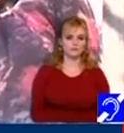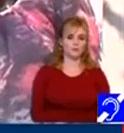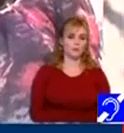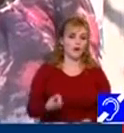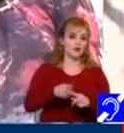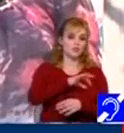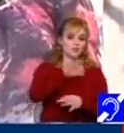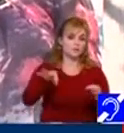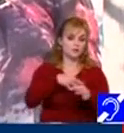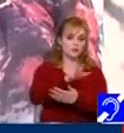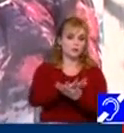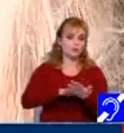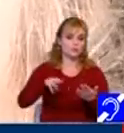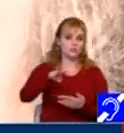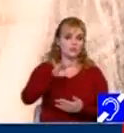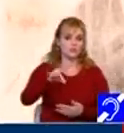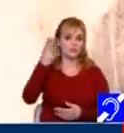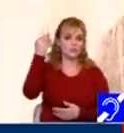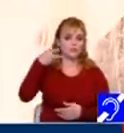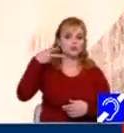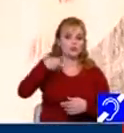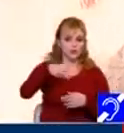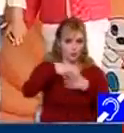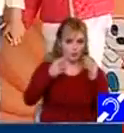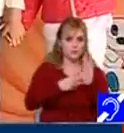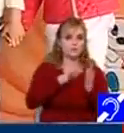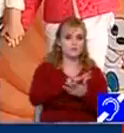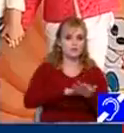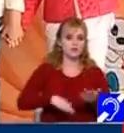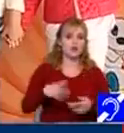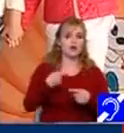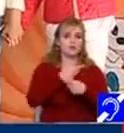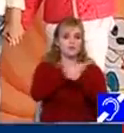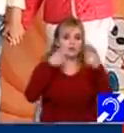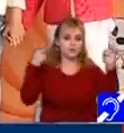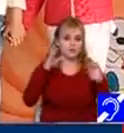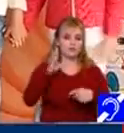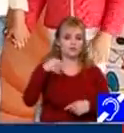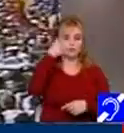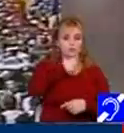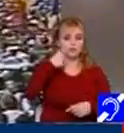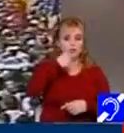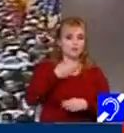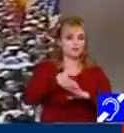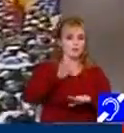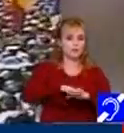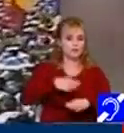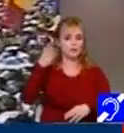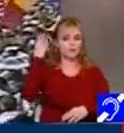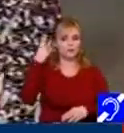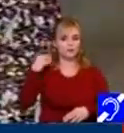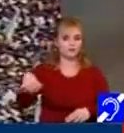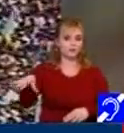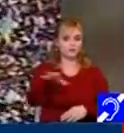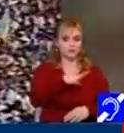Aceste proiecte vor continua la TVR Moldova și în 2018, care se anunță un an crucial pentru Republica Moldova și pentru